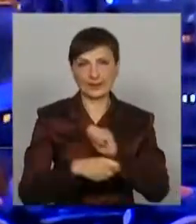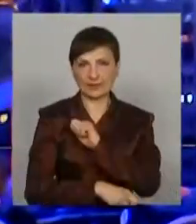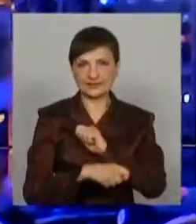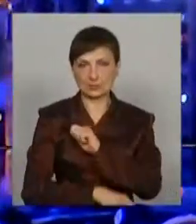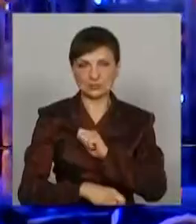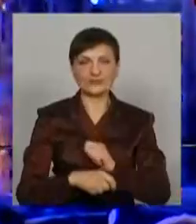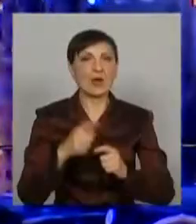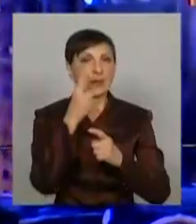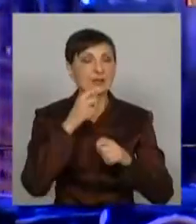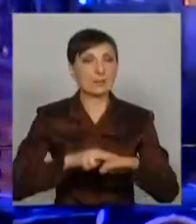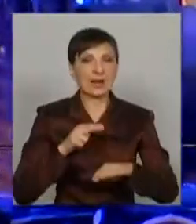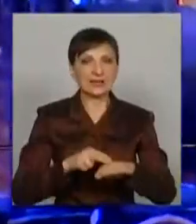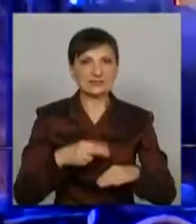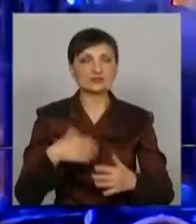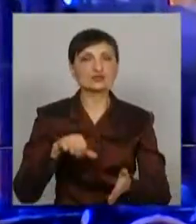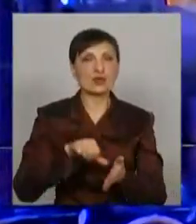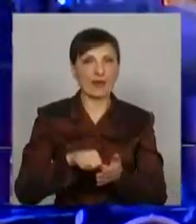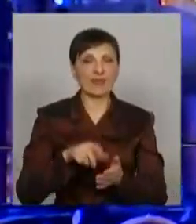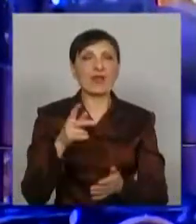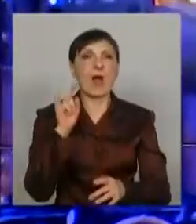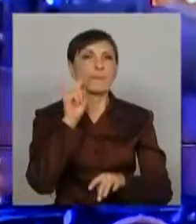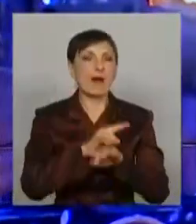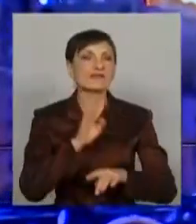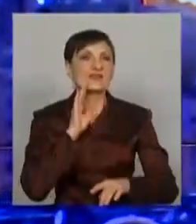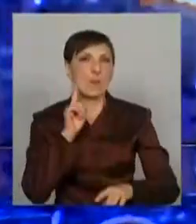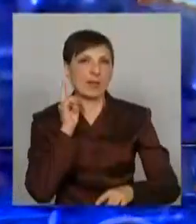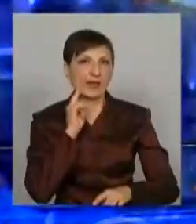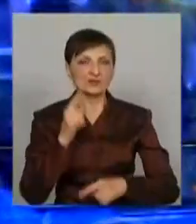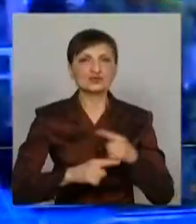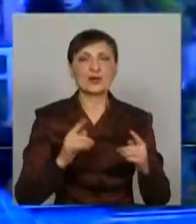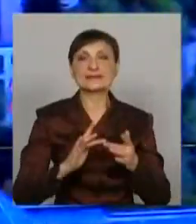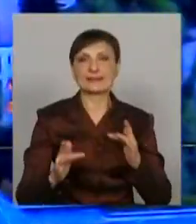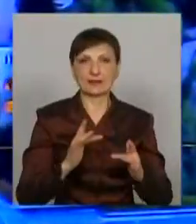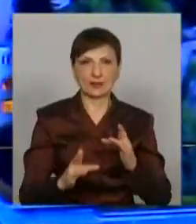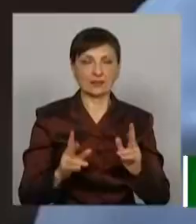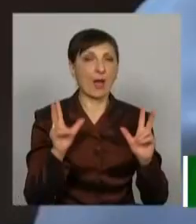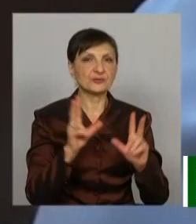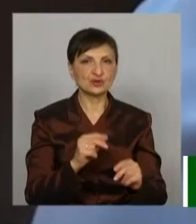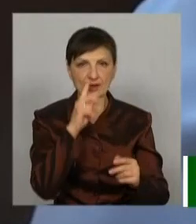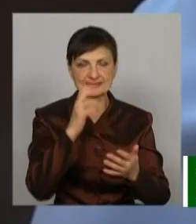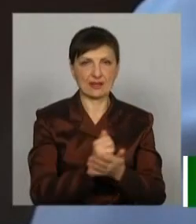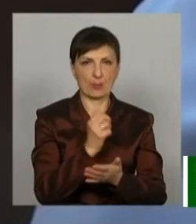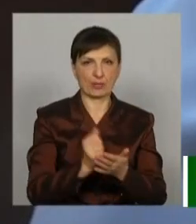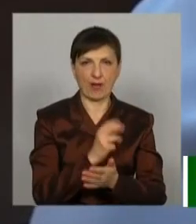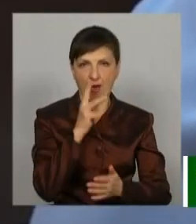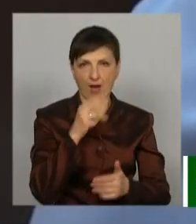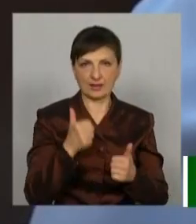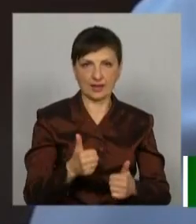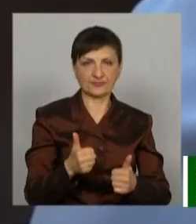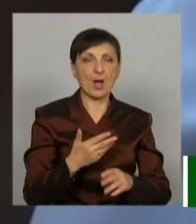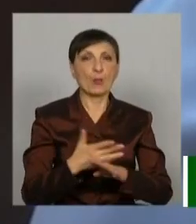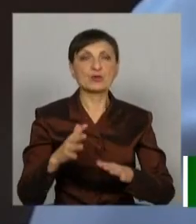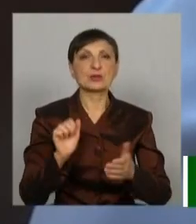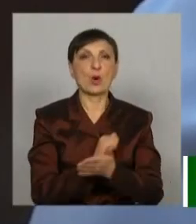11 членов группировки обманом заманивали молодых девушек через соцсети и обещали высокую зарплату после отбирали